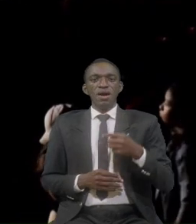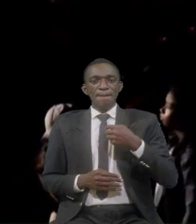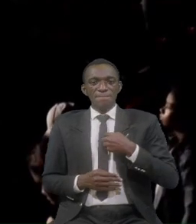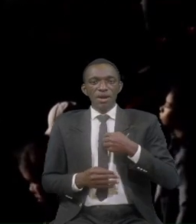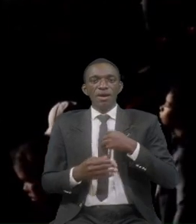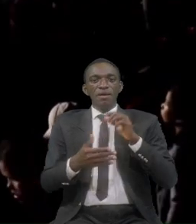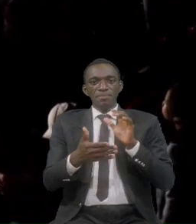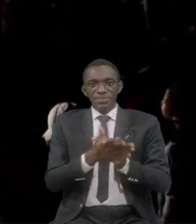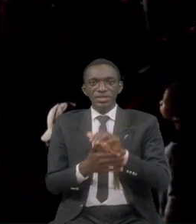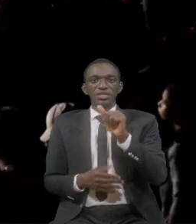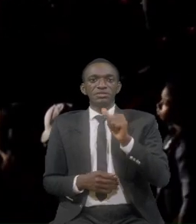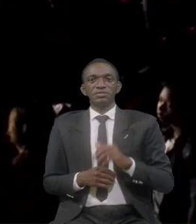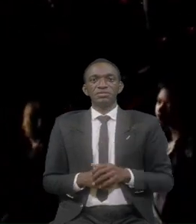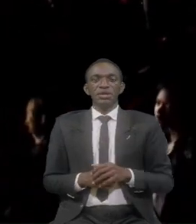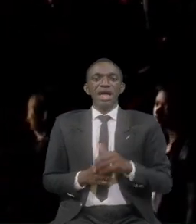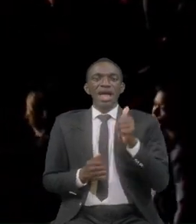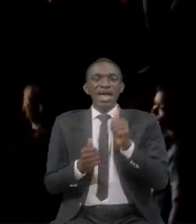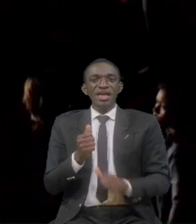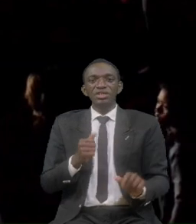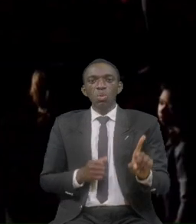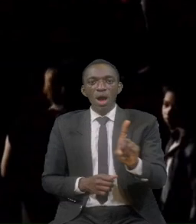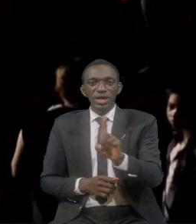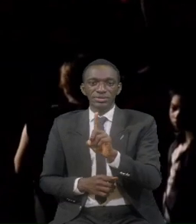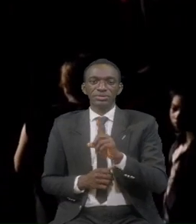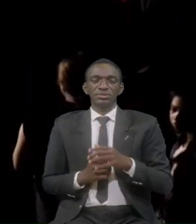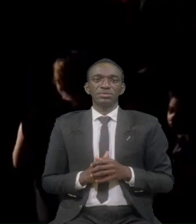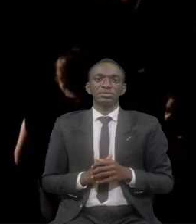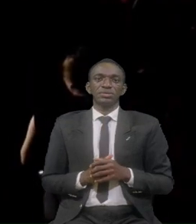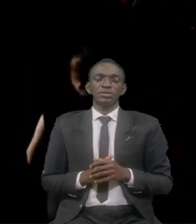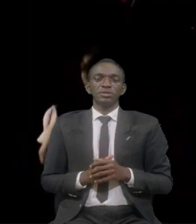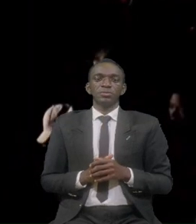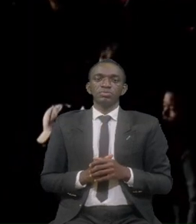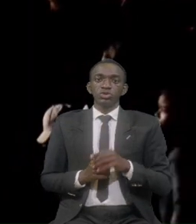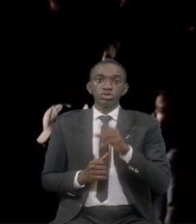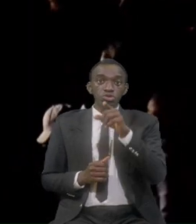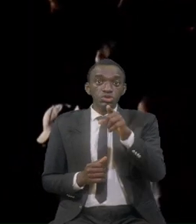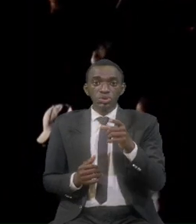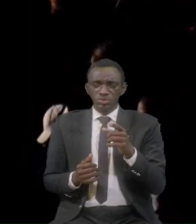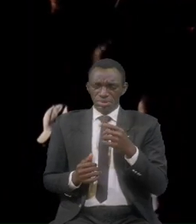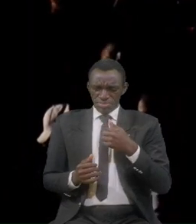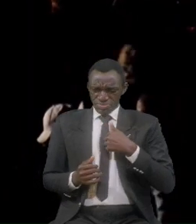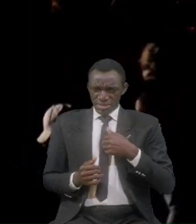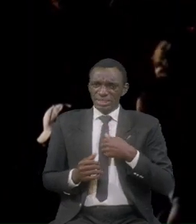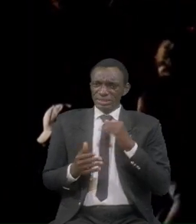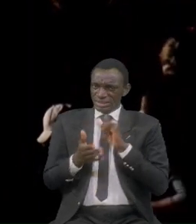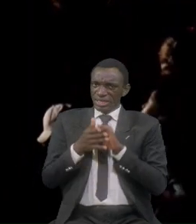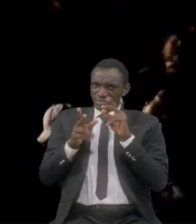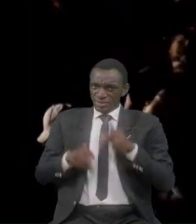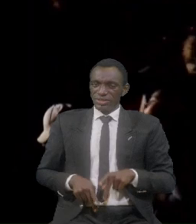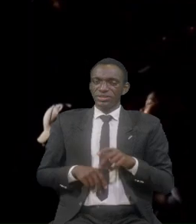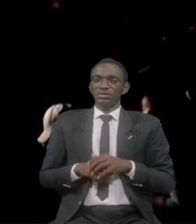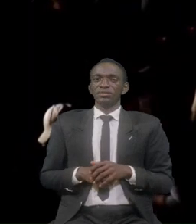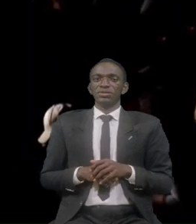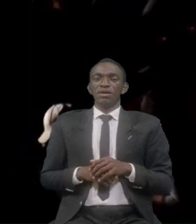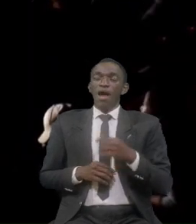samtang whosoever. Kinsa katong. I am that whosoever. Ako katong muingon nga. And I want the salvation of